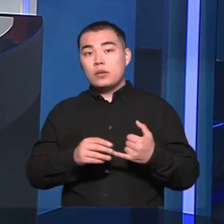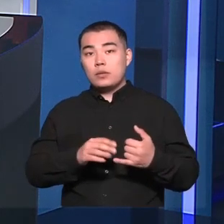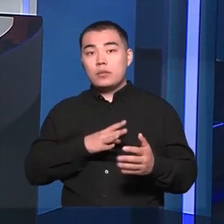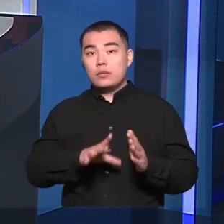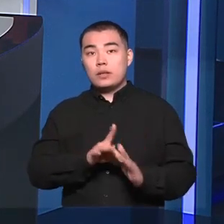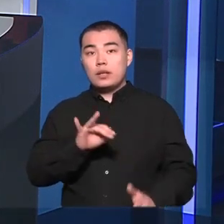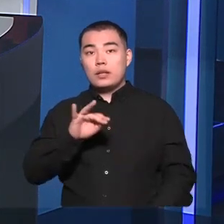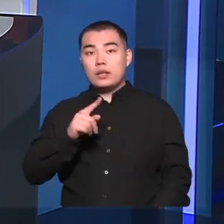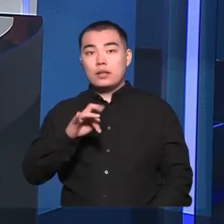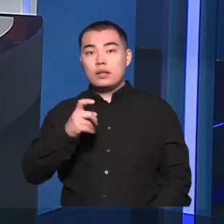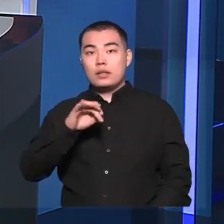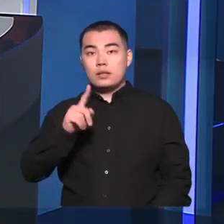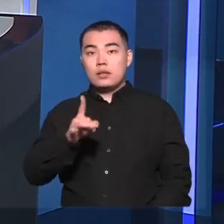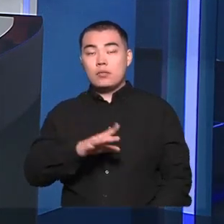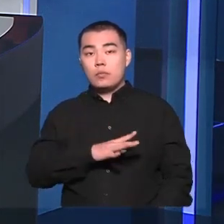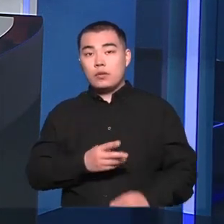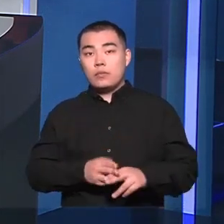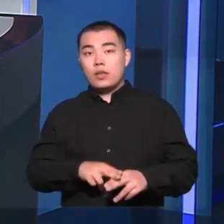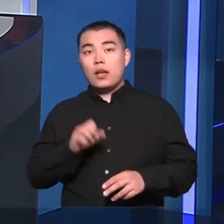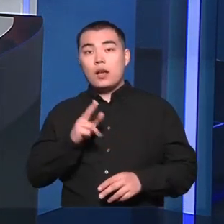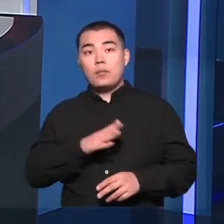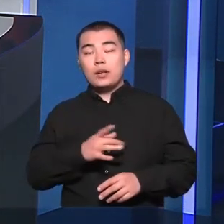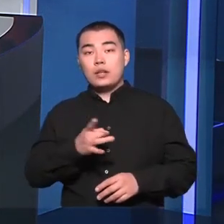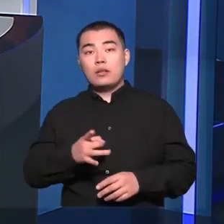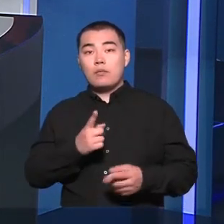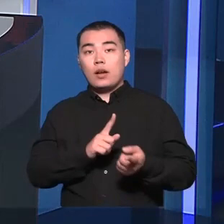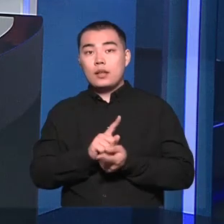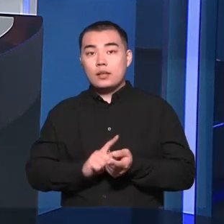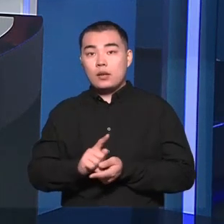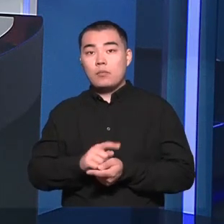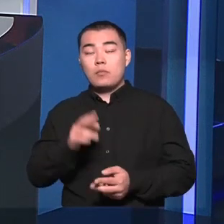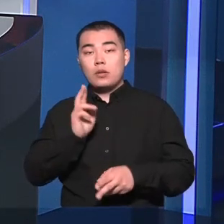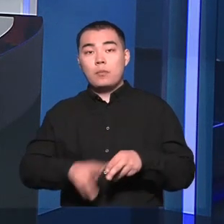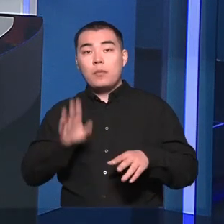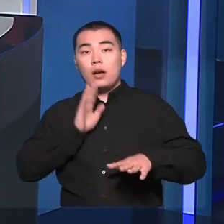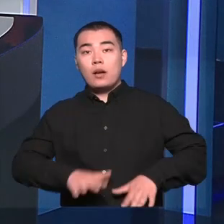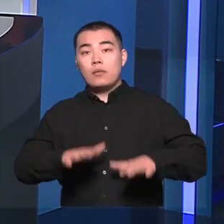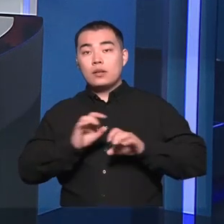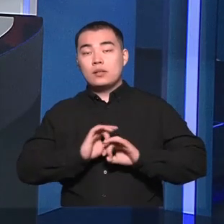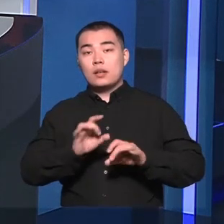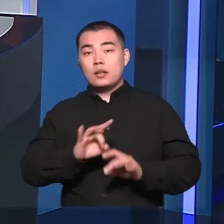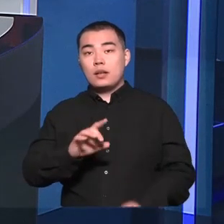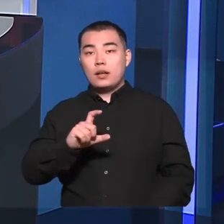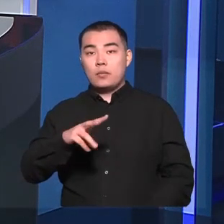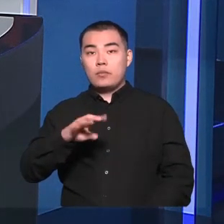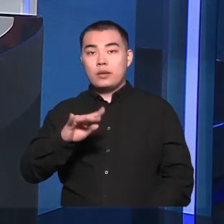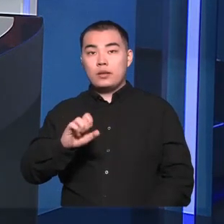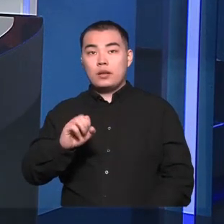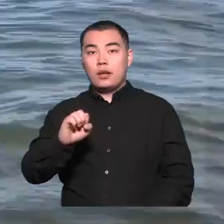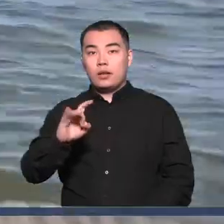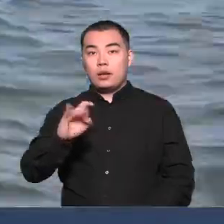жилья в Ыргызском районе. О том, как регион восстанавливается после паводков, расскажет Эльмира